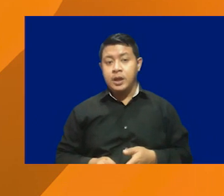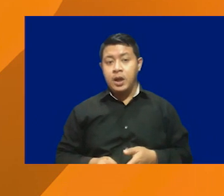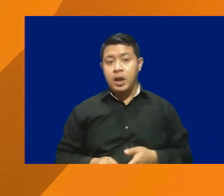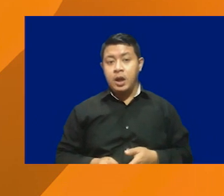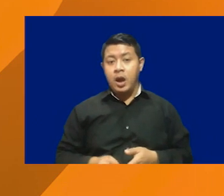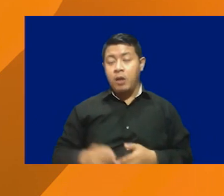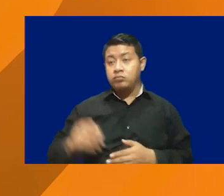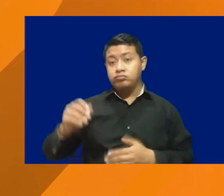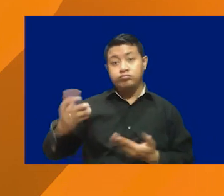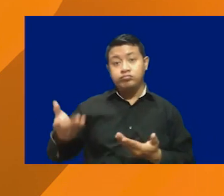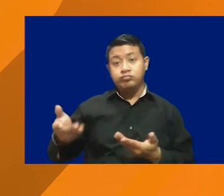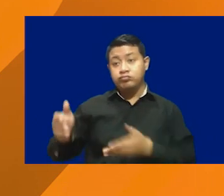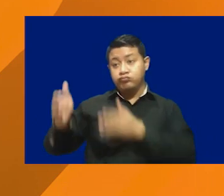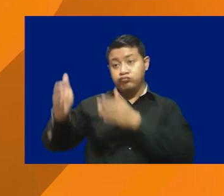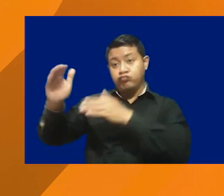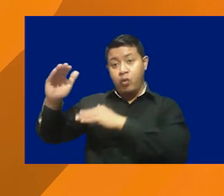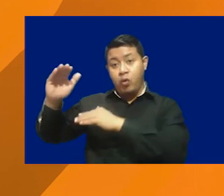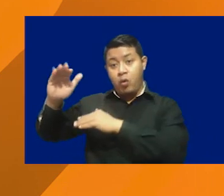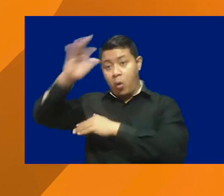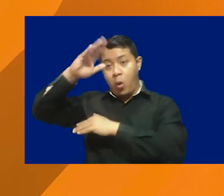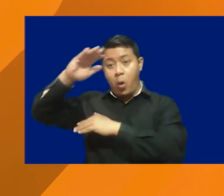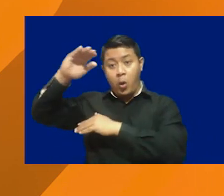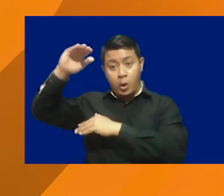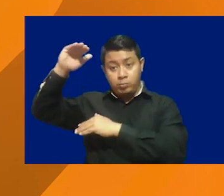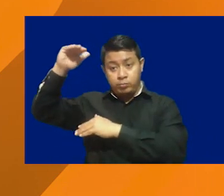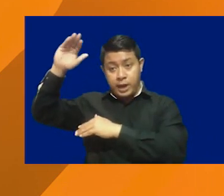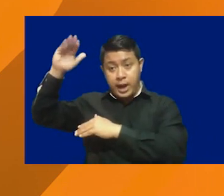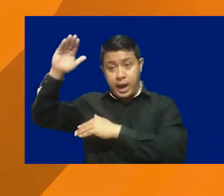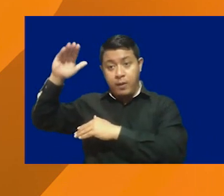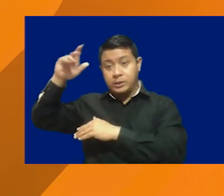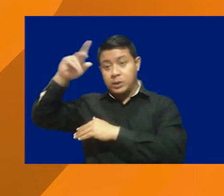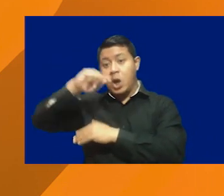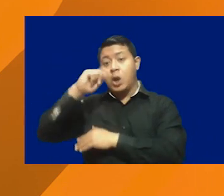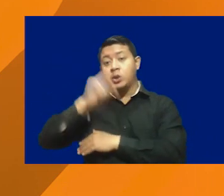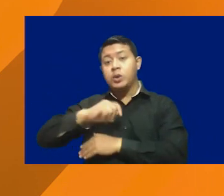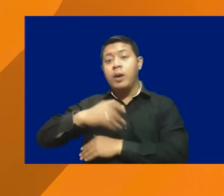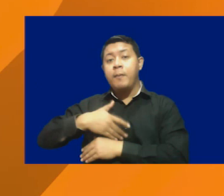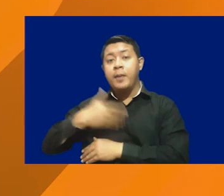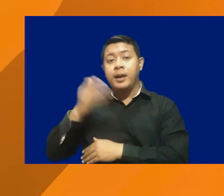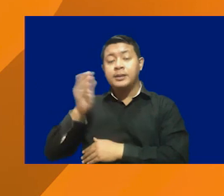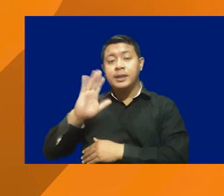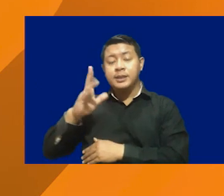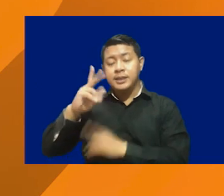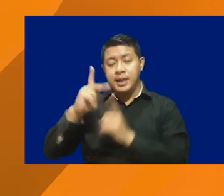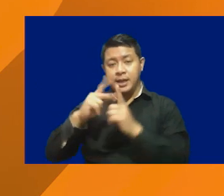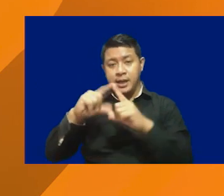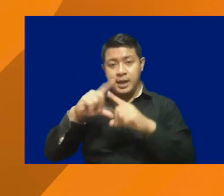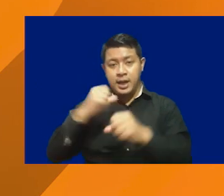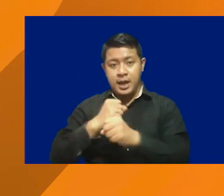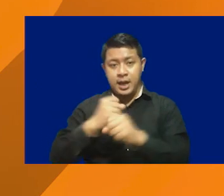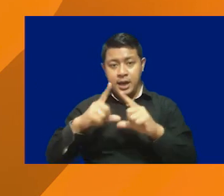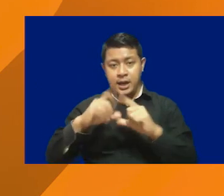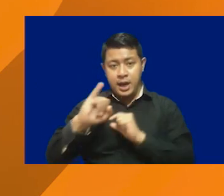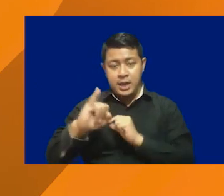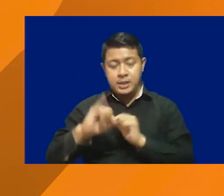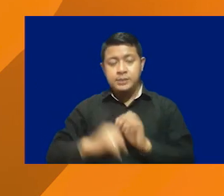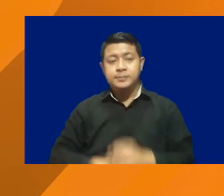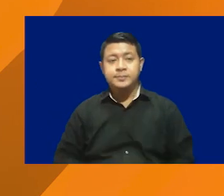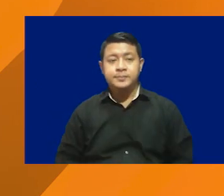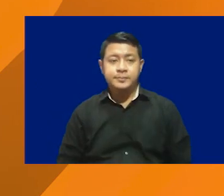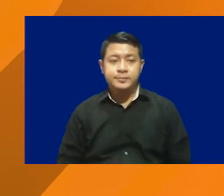terjadi apabila seorang dewasa atau orang tua merasa tidak dihargai oleh